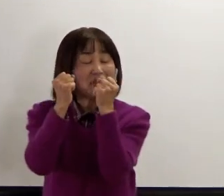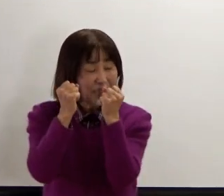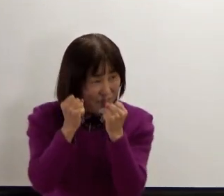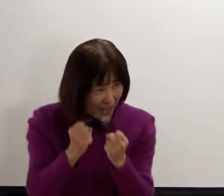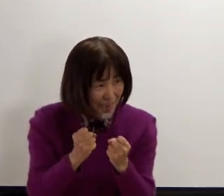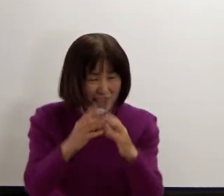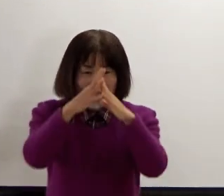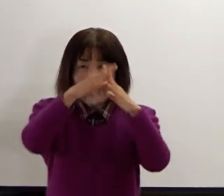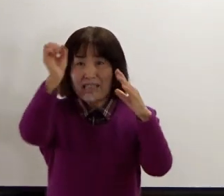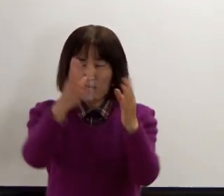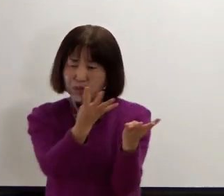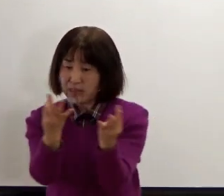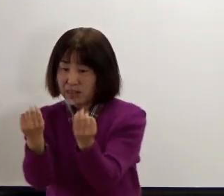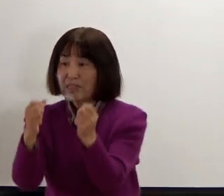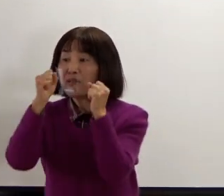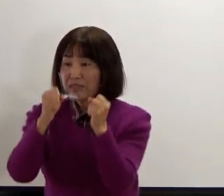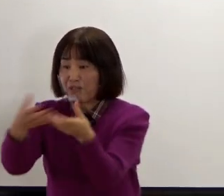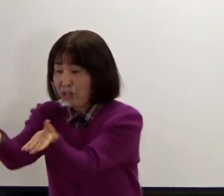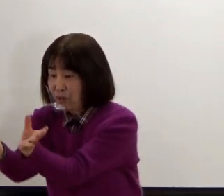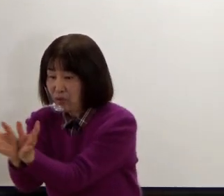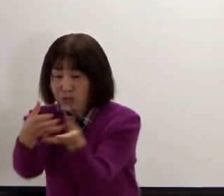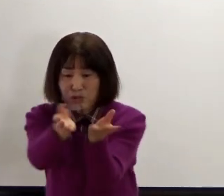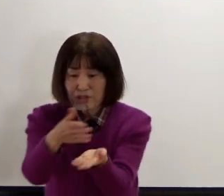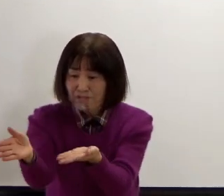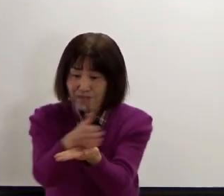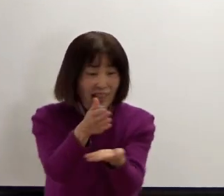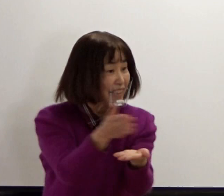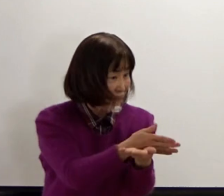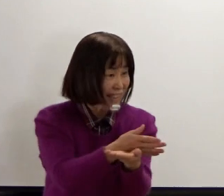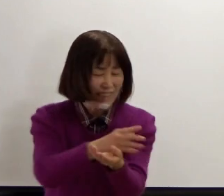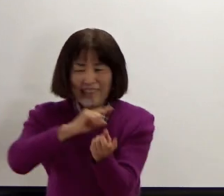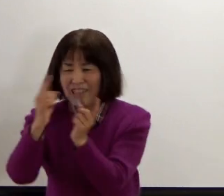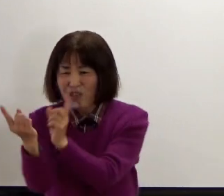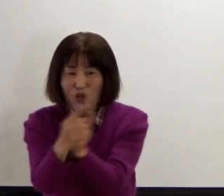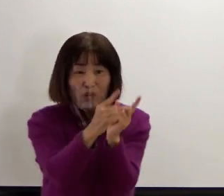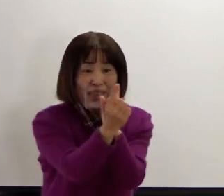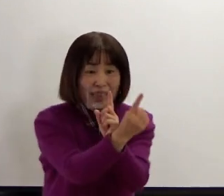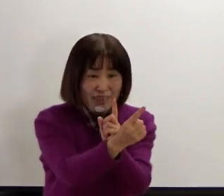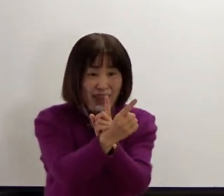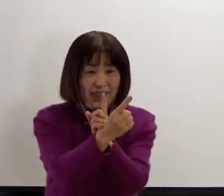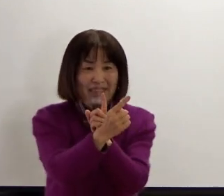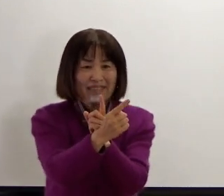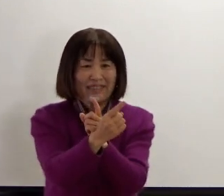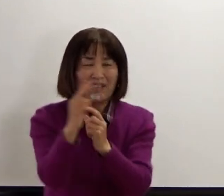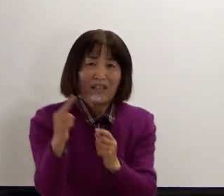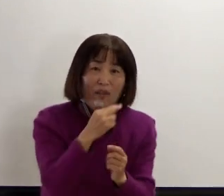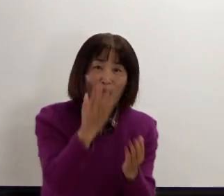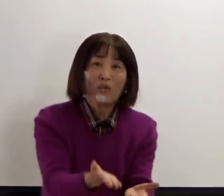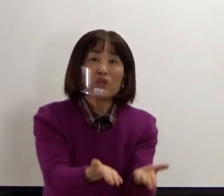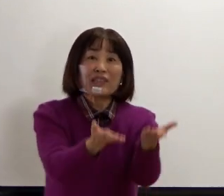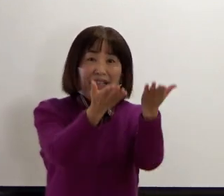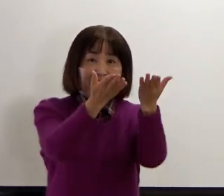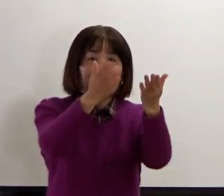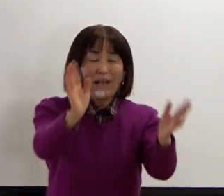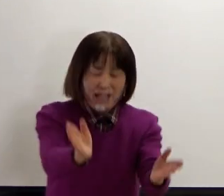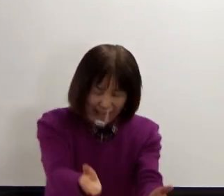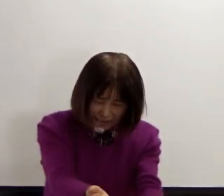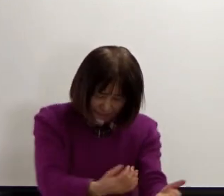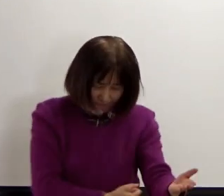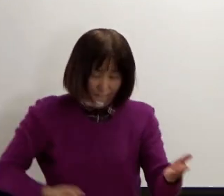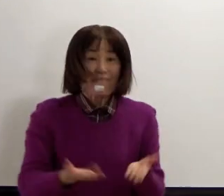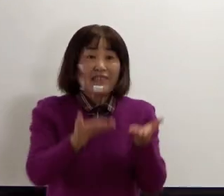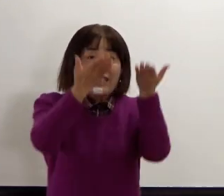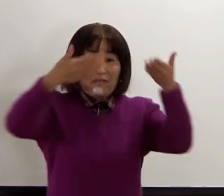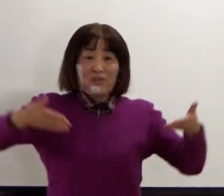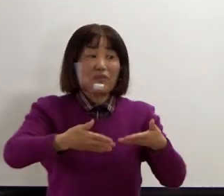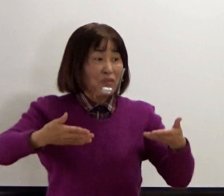で祭壇で神殿で働くと、こうそのまあ、主にはですねこの神